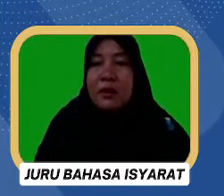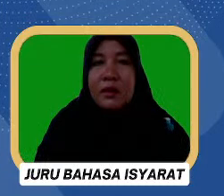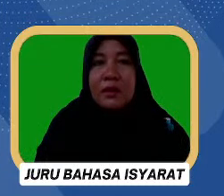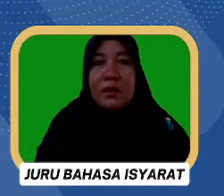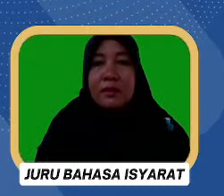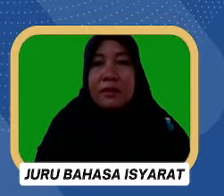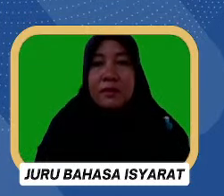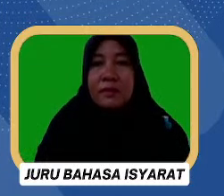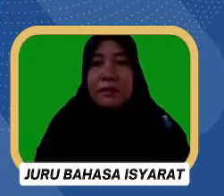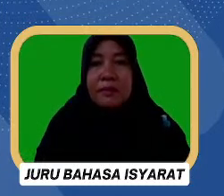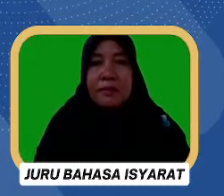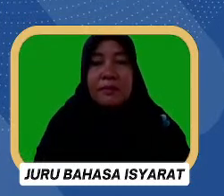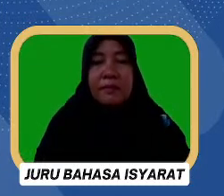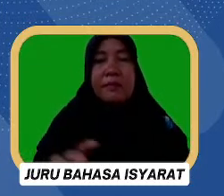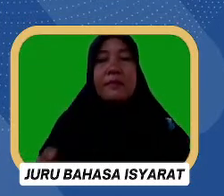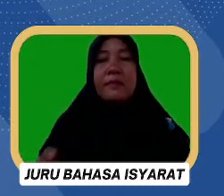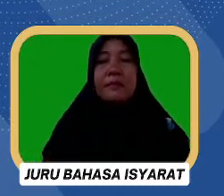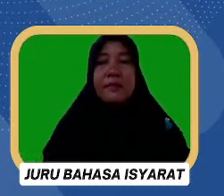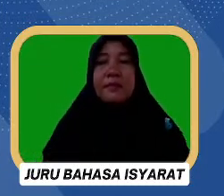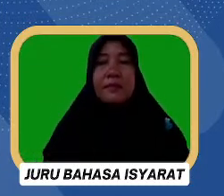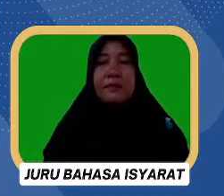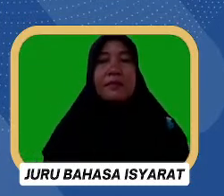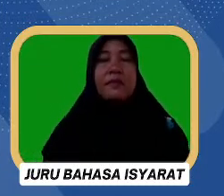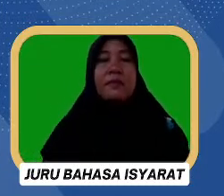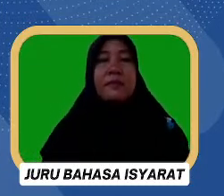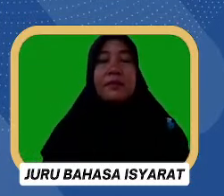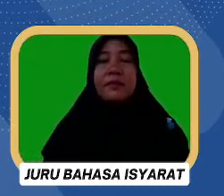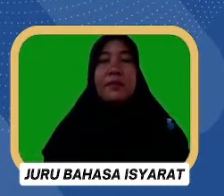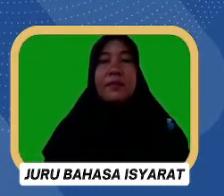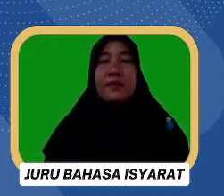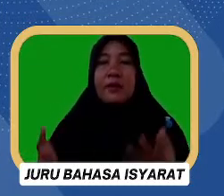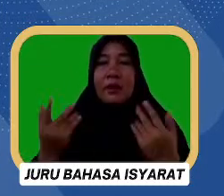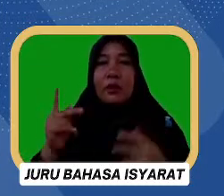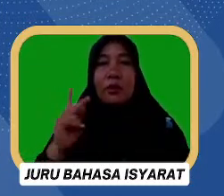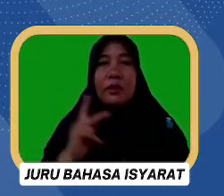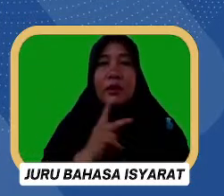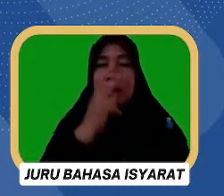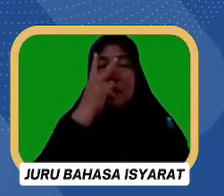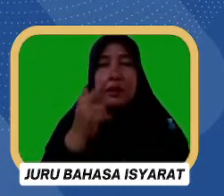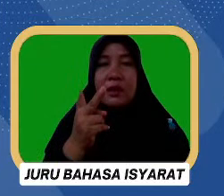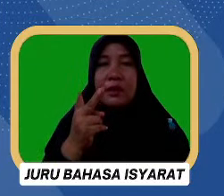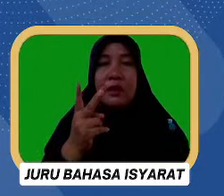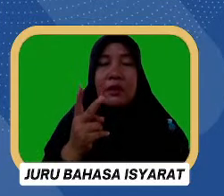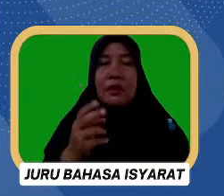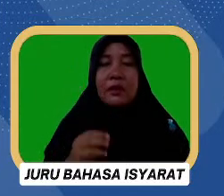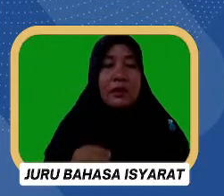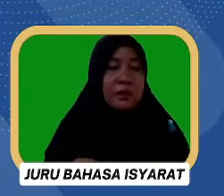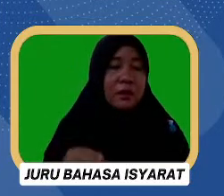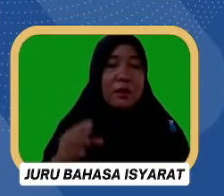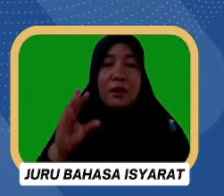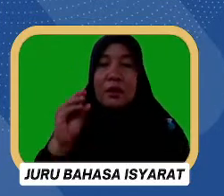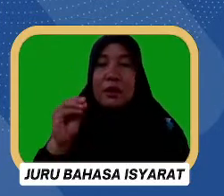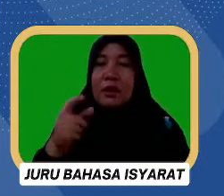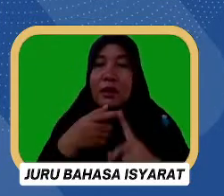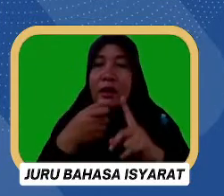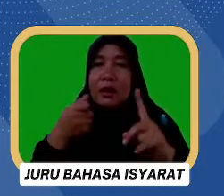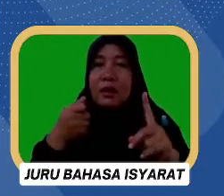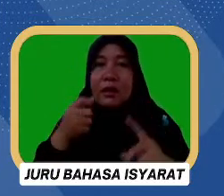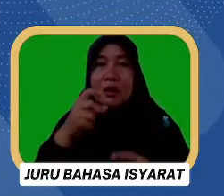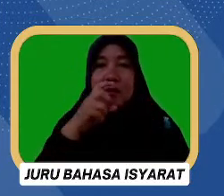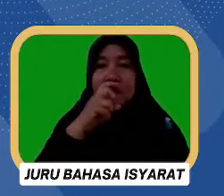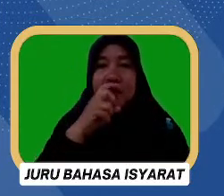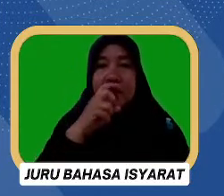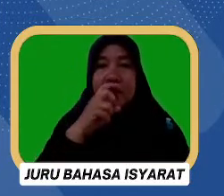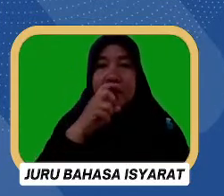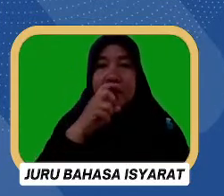dari Bapak Samuel Abrijani Pangarapan sebagai Kementerian Kominfo. Kepada Bapak Samuel Abrijani Pangarapan,